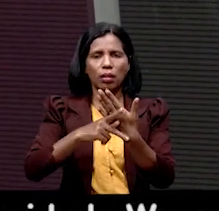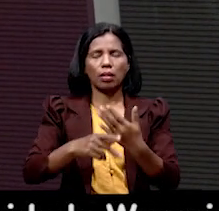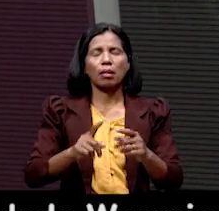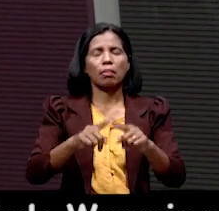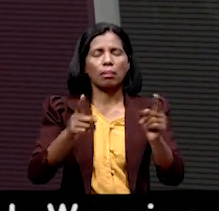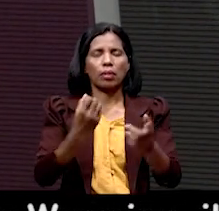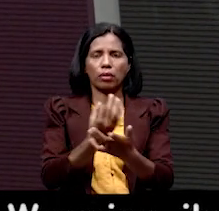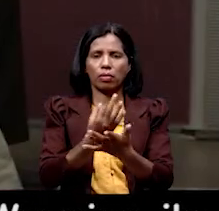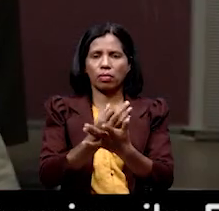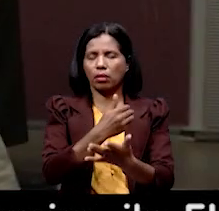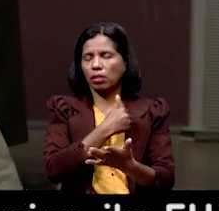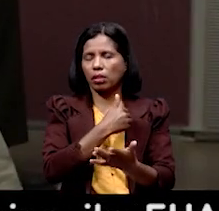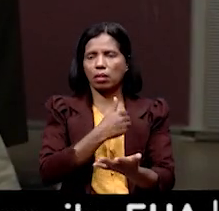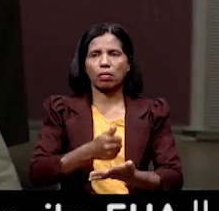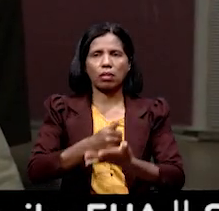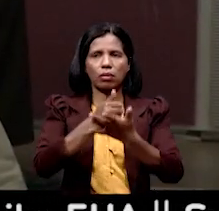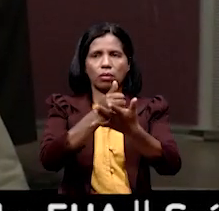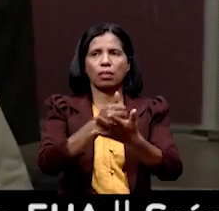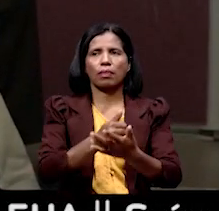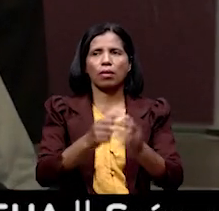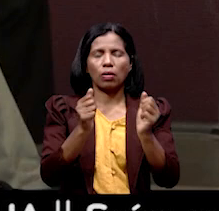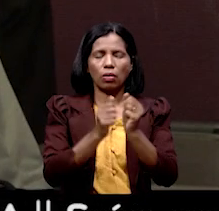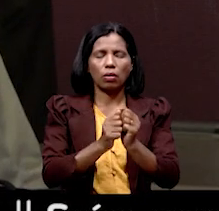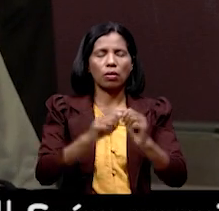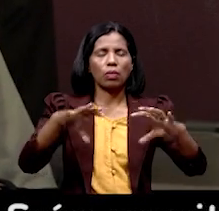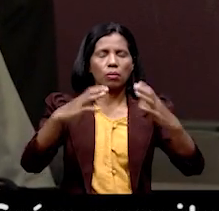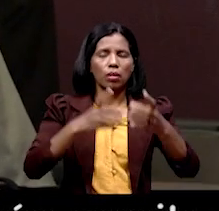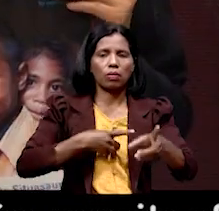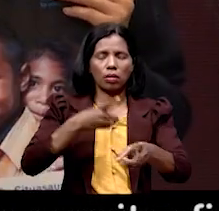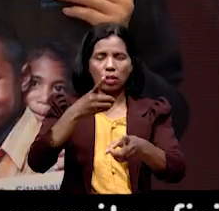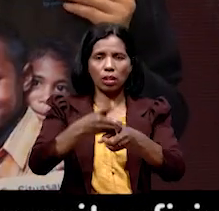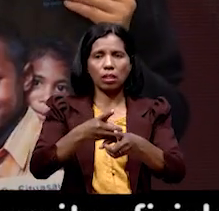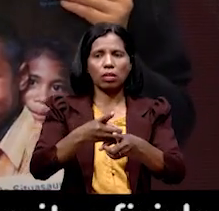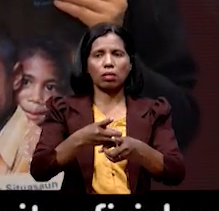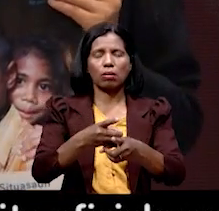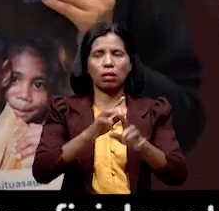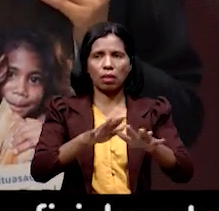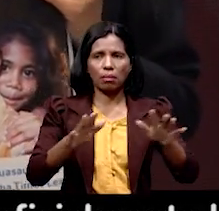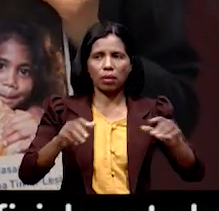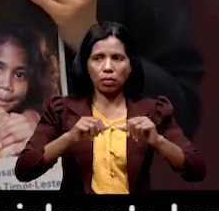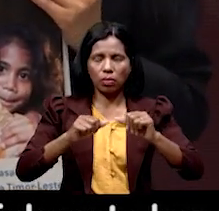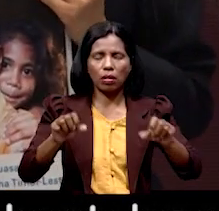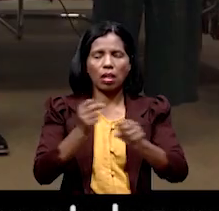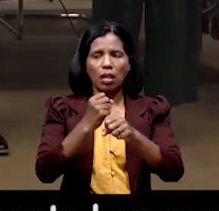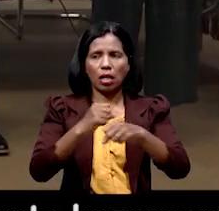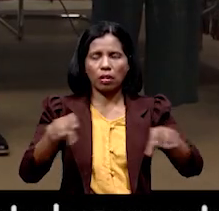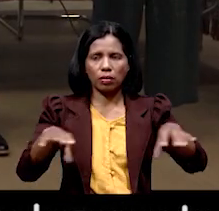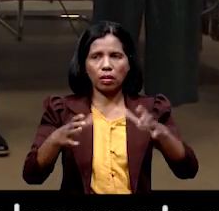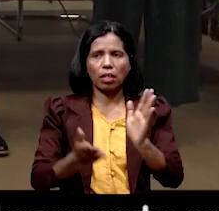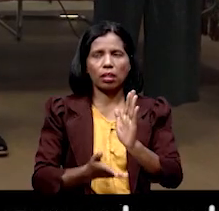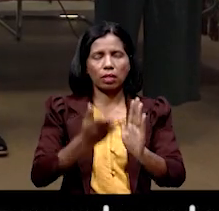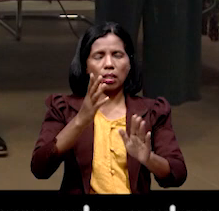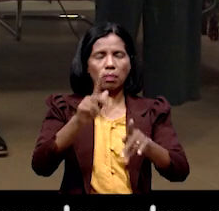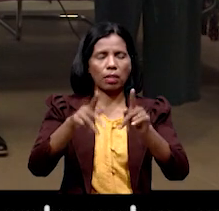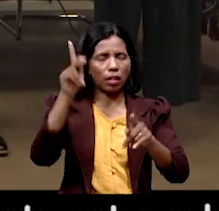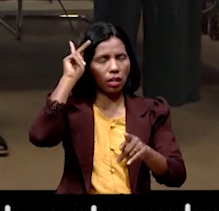be osang hirakne sidauk suficiente. Honune e komisaun direitu labari kontinua esforsu halaok nar ho dihasa e konsiense inan